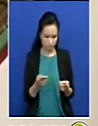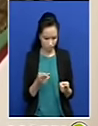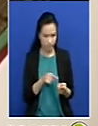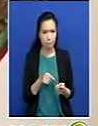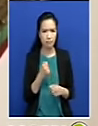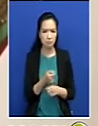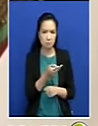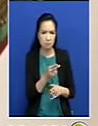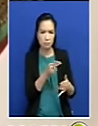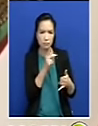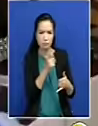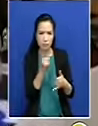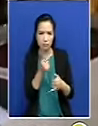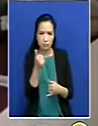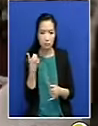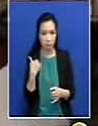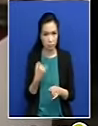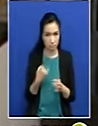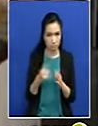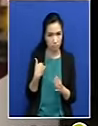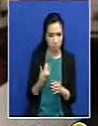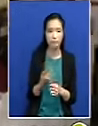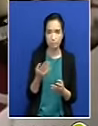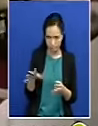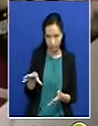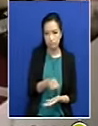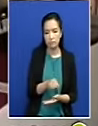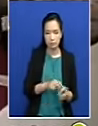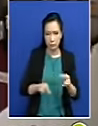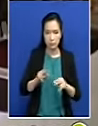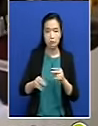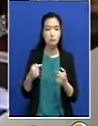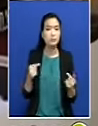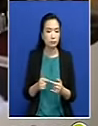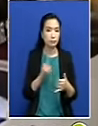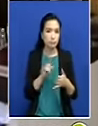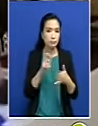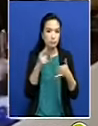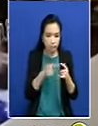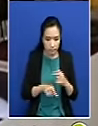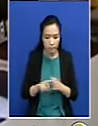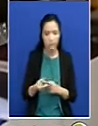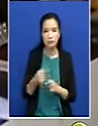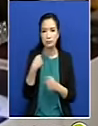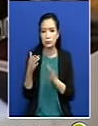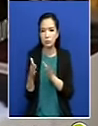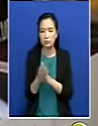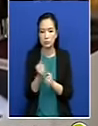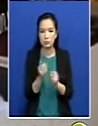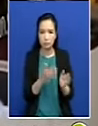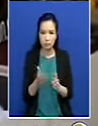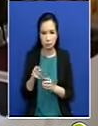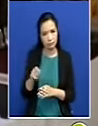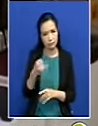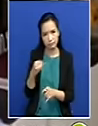าหรือเปล่าโดยพลตำรวจโทสานิทบอกว่าจะมีการขยายผลครับเครือข่ายยาเสพติดแล้วก็จะไปตามคนที่ร่วมขบวนการมาด